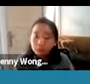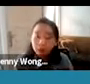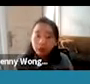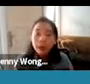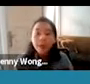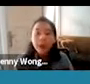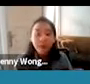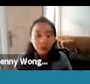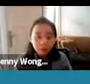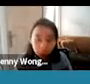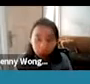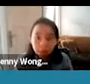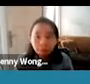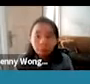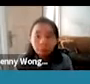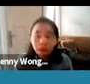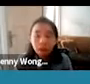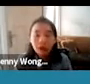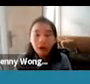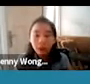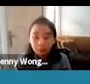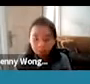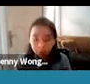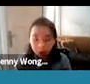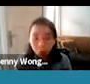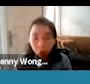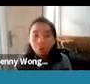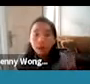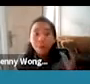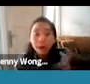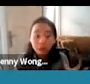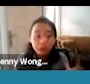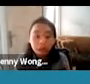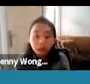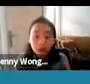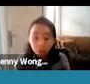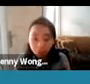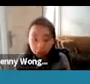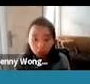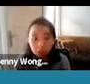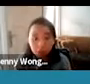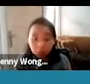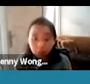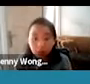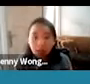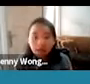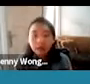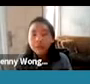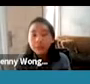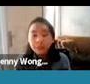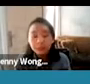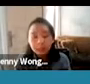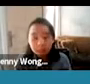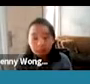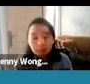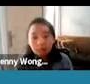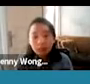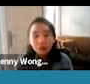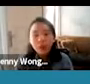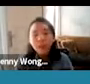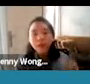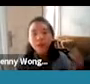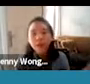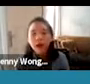konsumen produsen pengambil kebijakan di pemerintahan bahkan Apartment agak hukum mengenai praktik dari DreamWorks yaitu sendiri dan ini menjadi penting